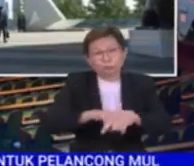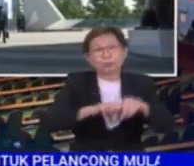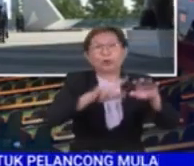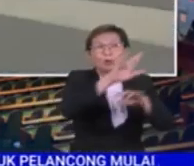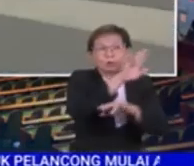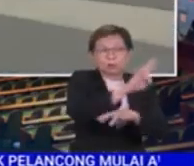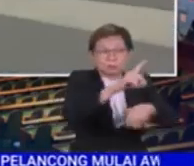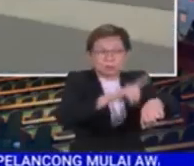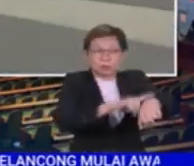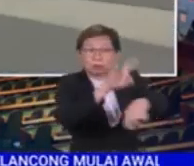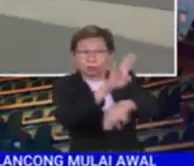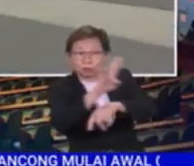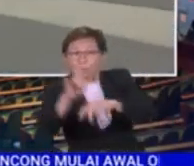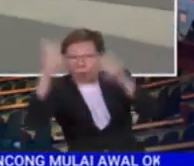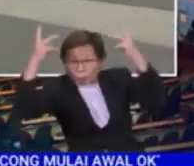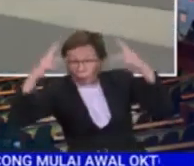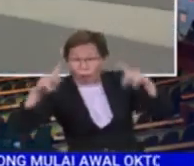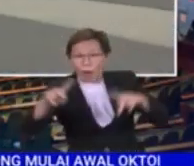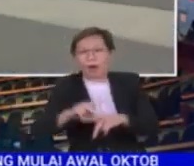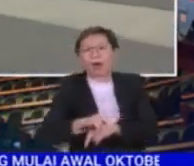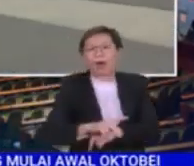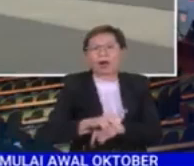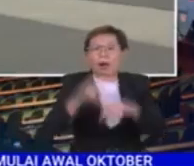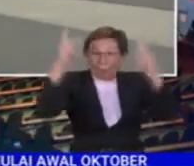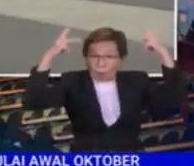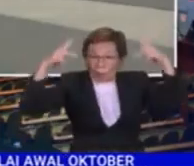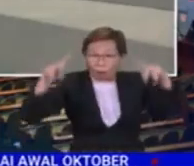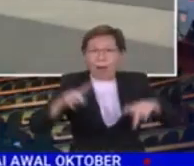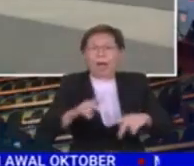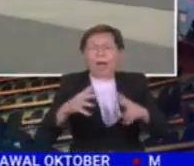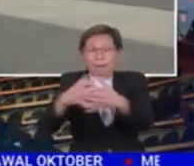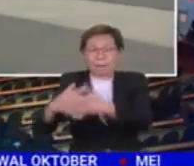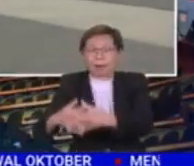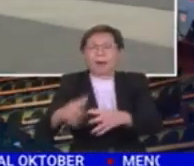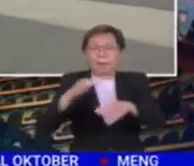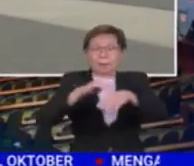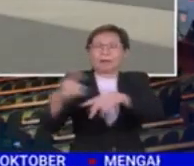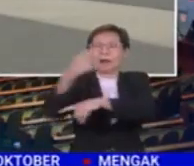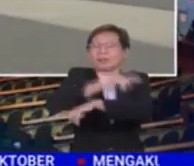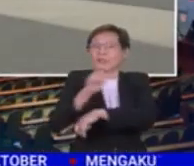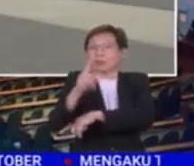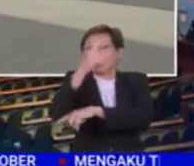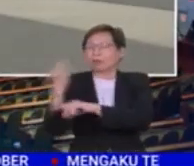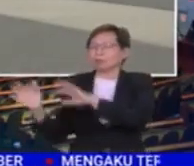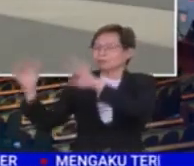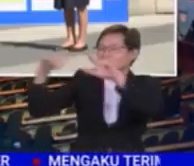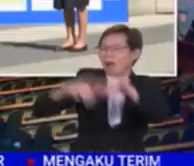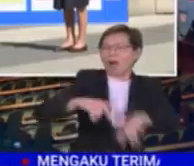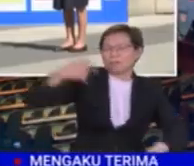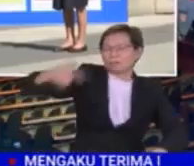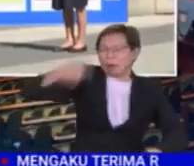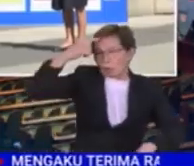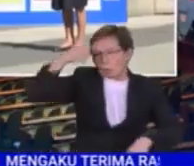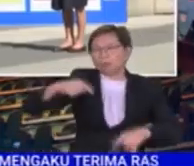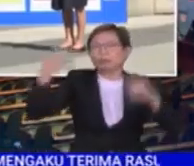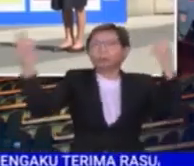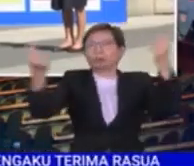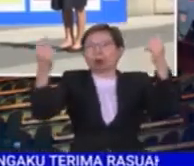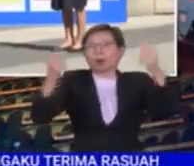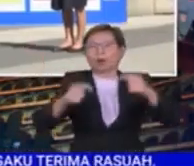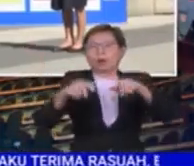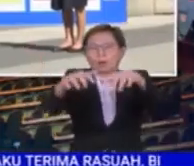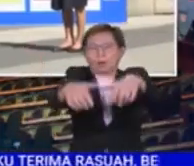ke-77 ini presiden Joe biden hanya berucap pada hari kedua susulan kehadiran beliau di London untuk upacara